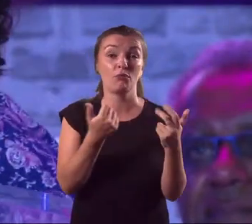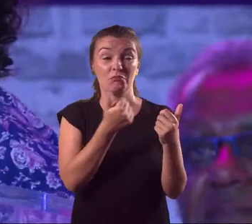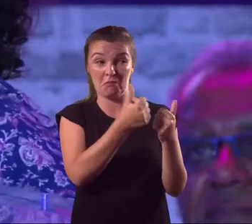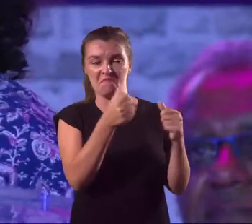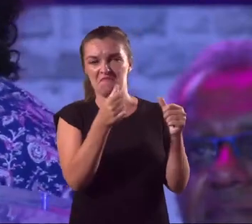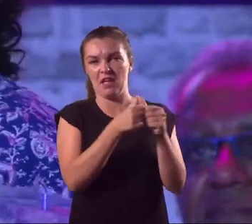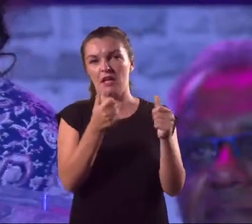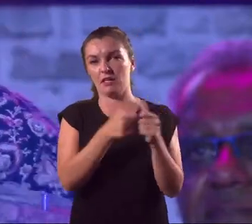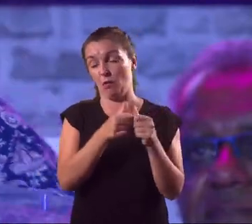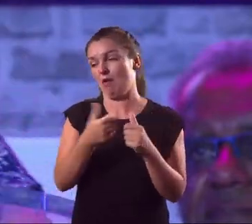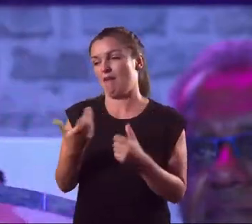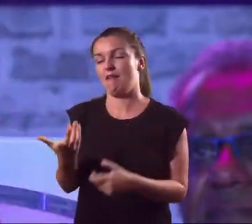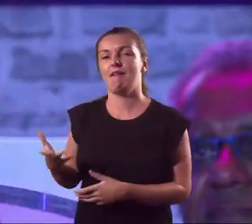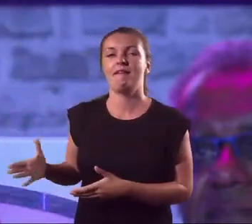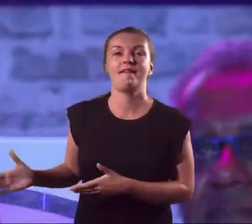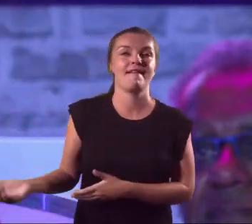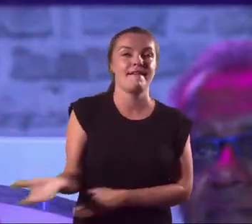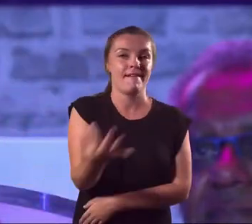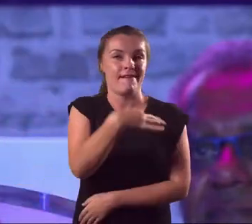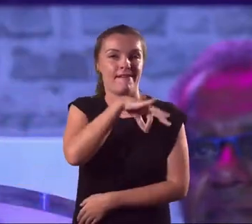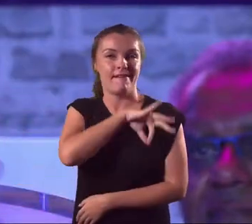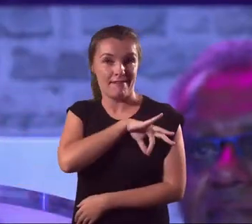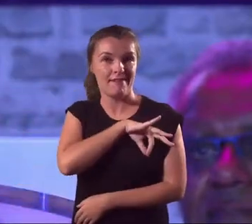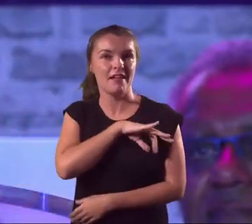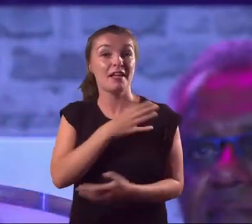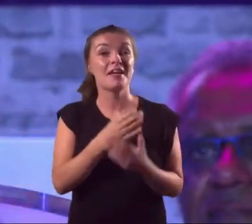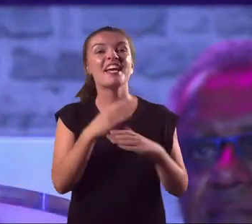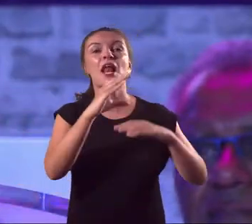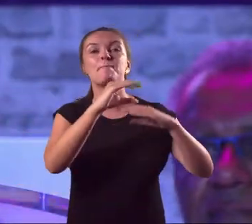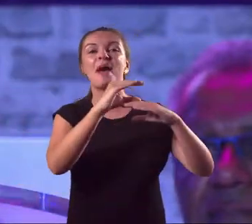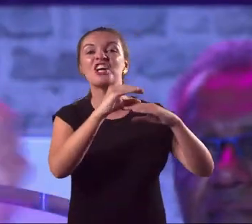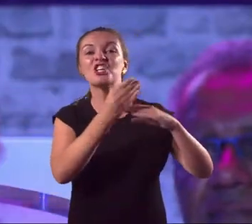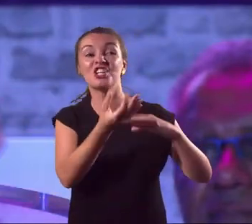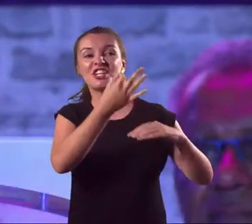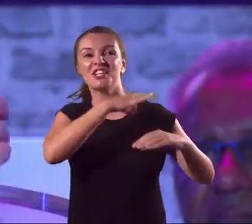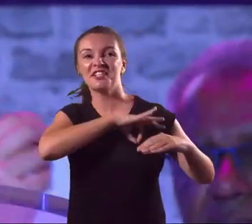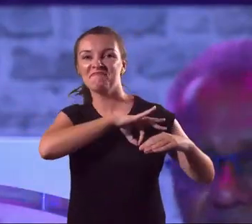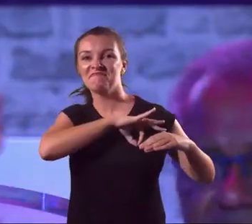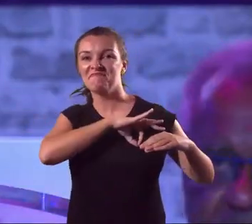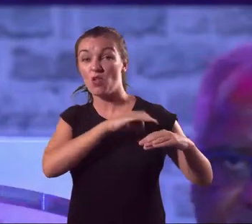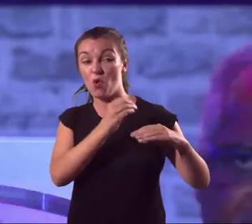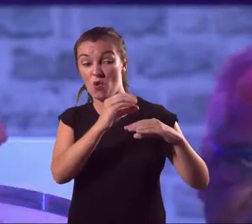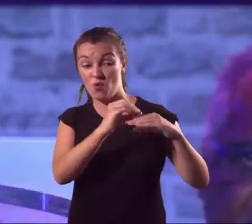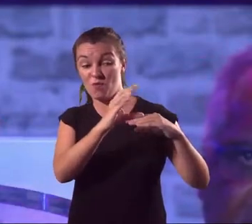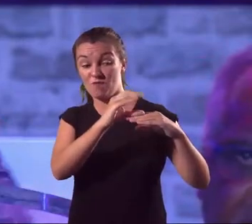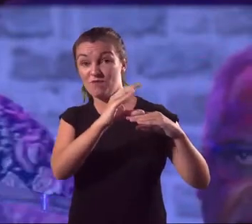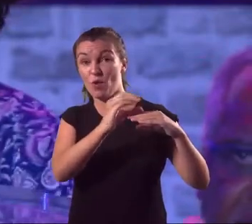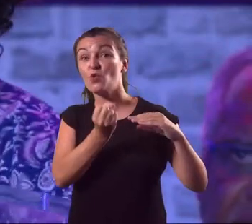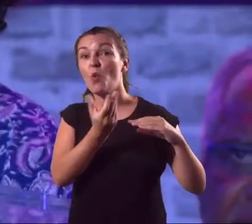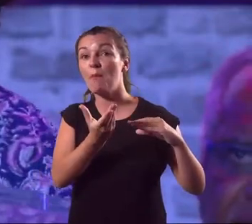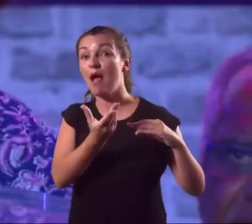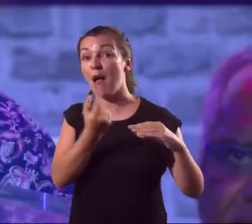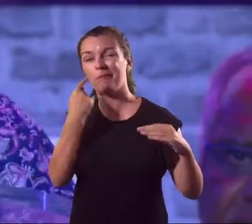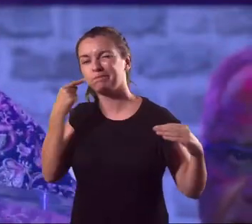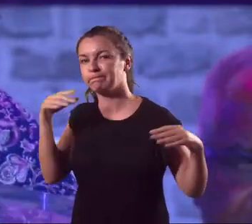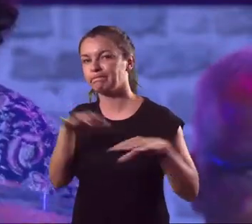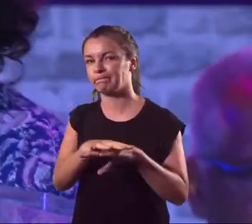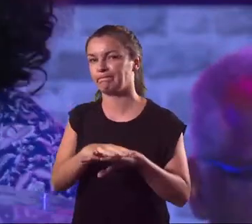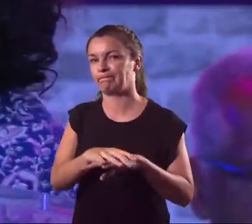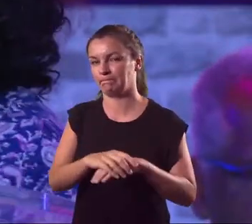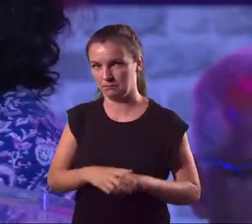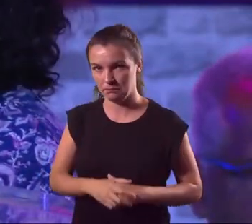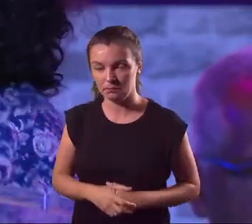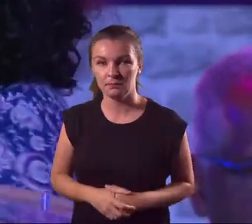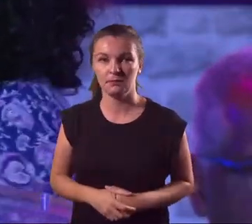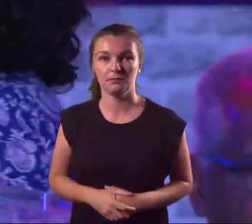déjà refusent de faire la transparence sur leurs marges, refusent de dire combien d'argent ils font.